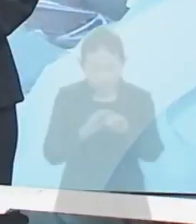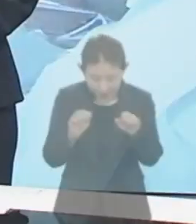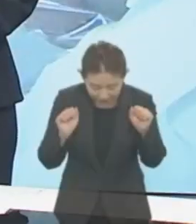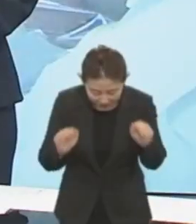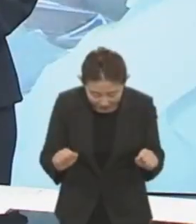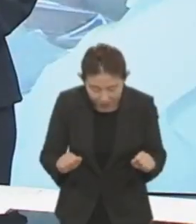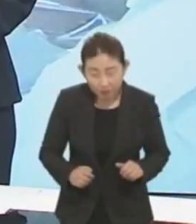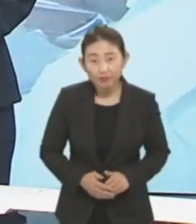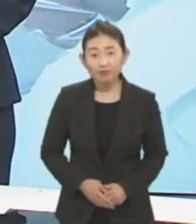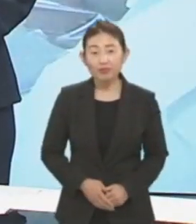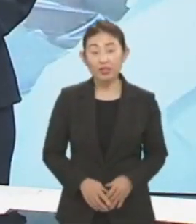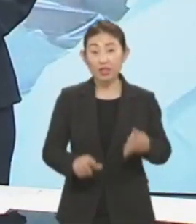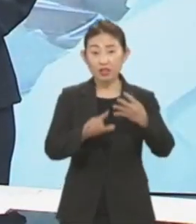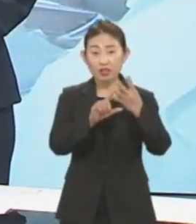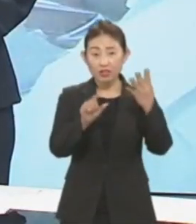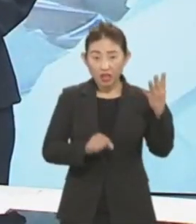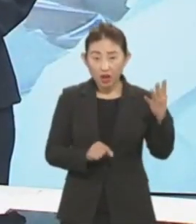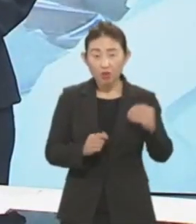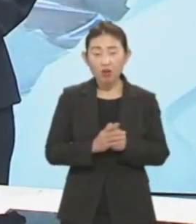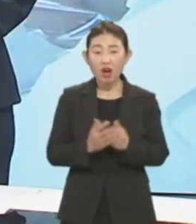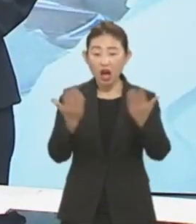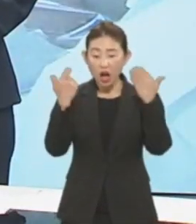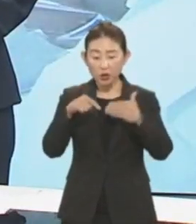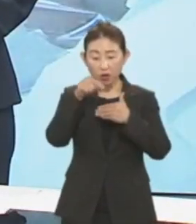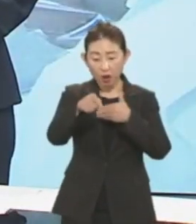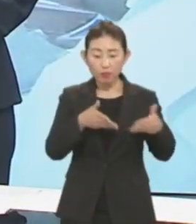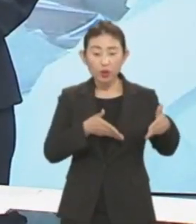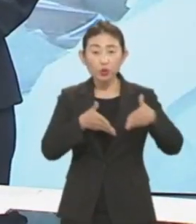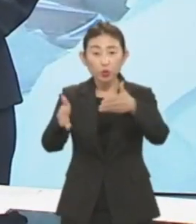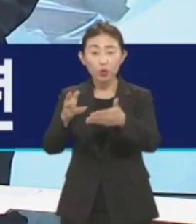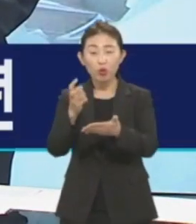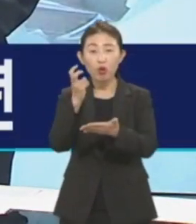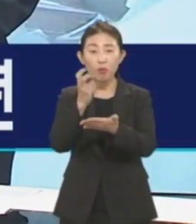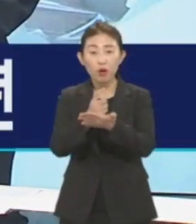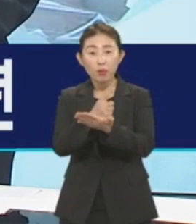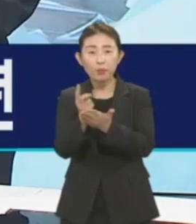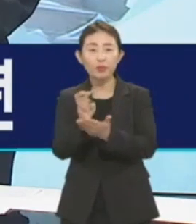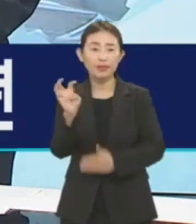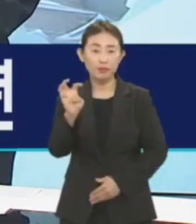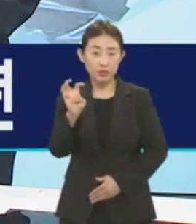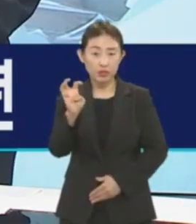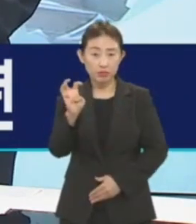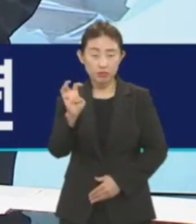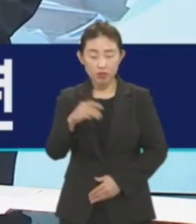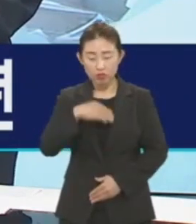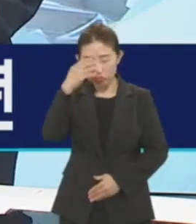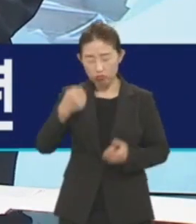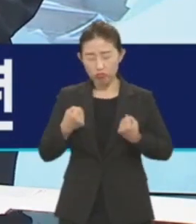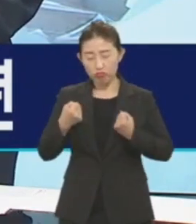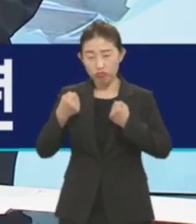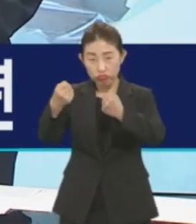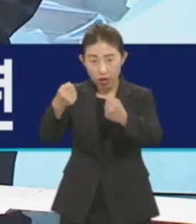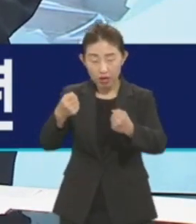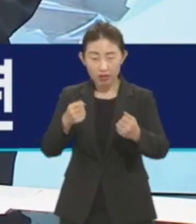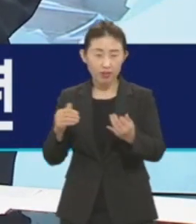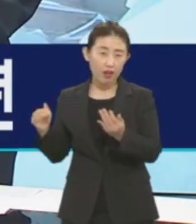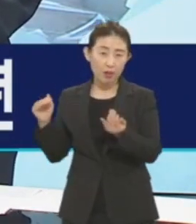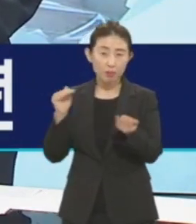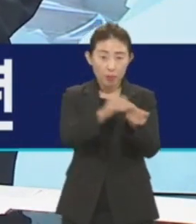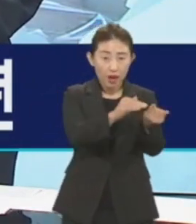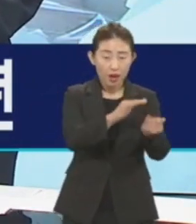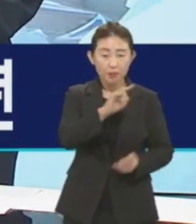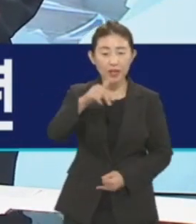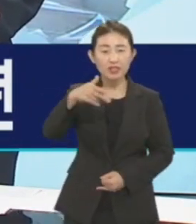여러분 안녕하십니까? 지난 4월 어린이 보호구역에서 만취운전을 하다 고 배승아양을 치어 숨지게 한 60대